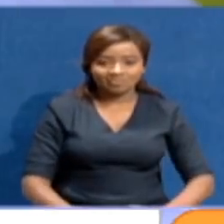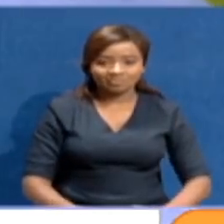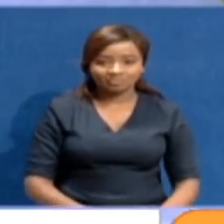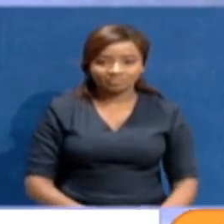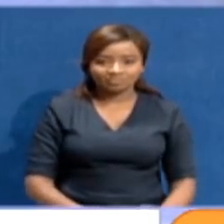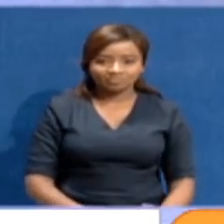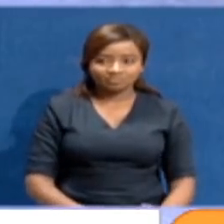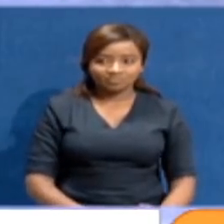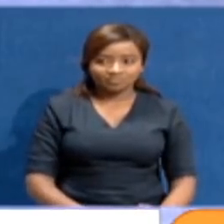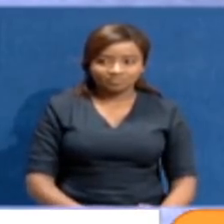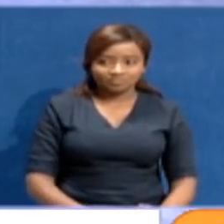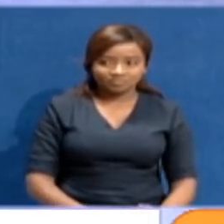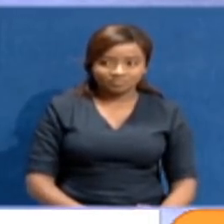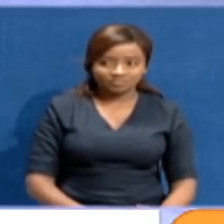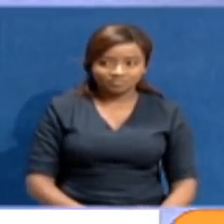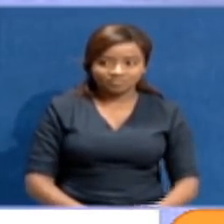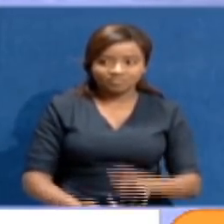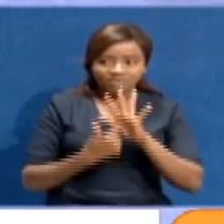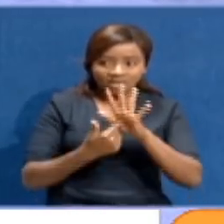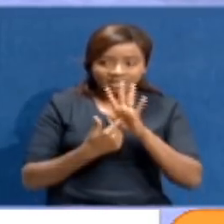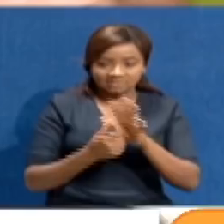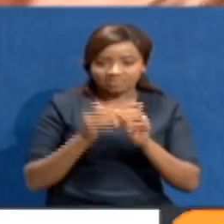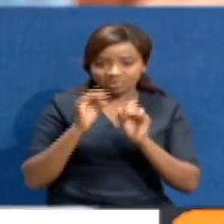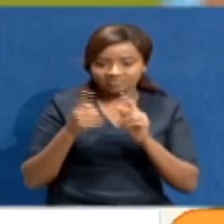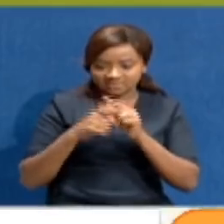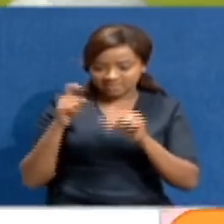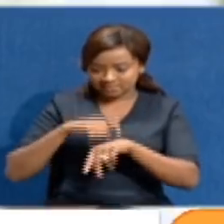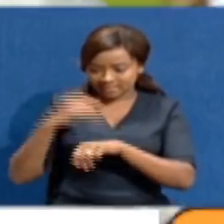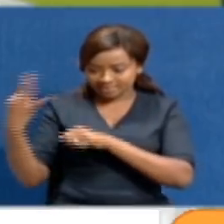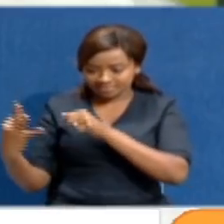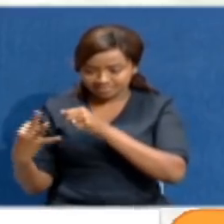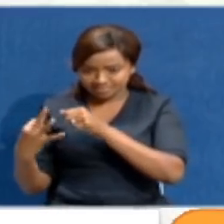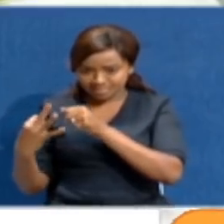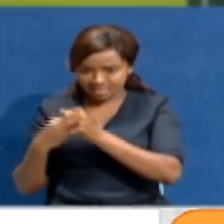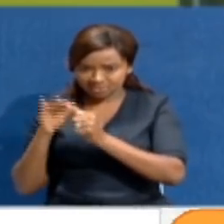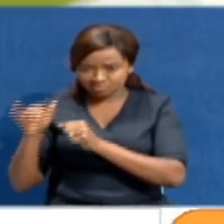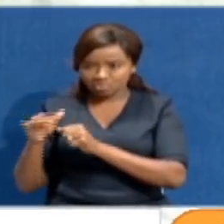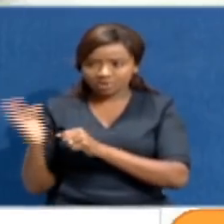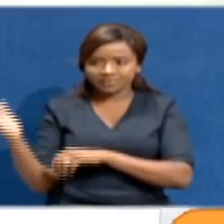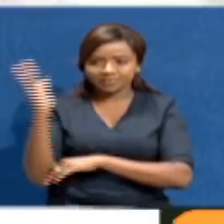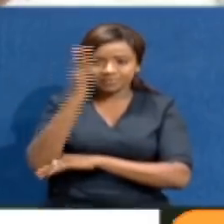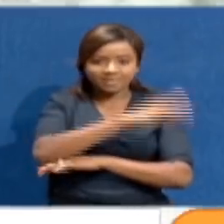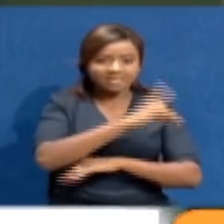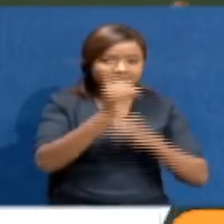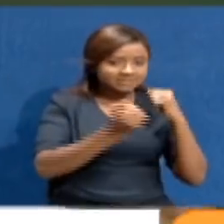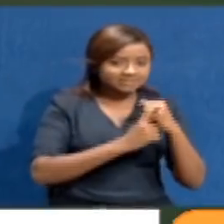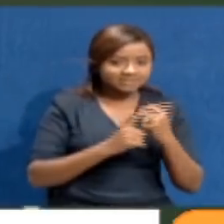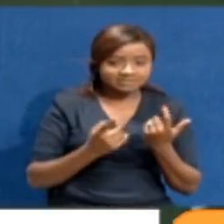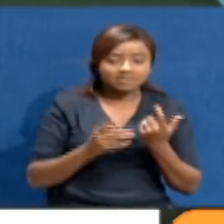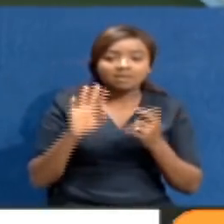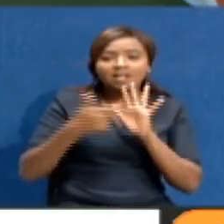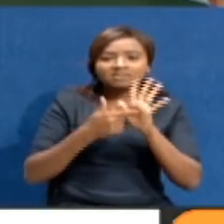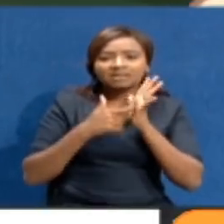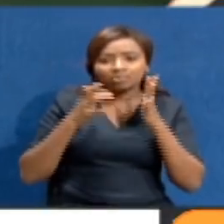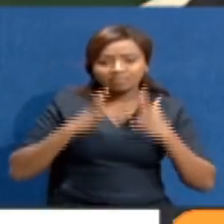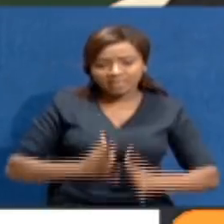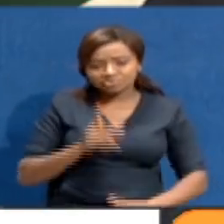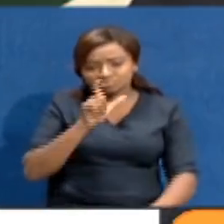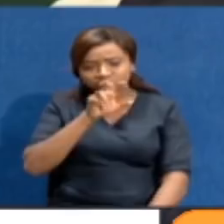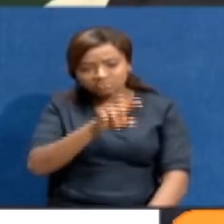saa mbili asubuhi. Na nafunga around 6. Mtu akikutazama unavyofanya kazi kama kwa hivi